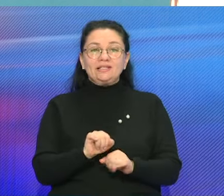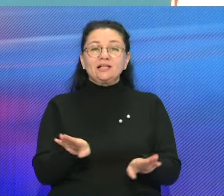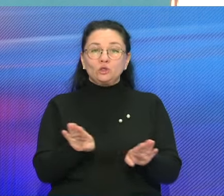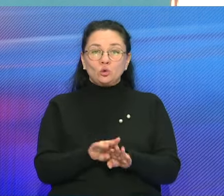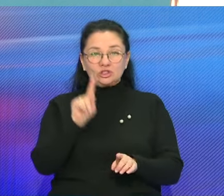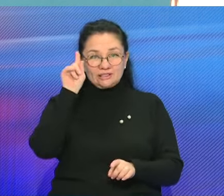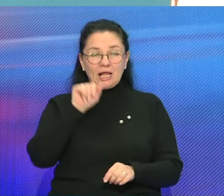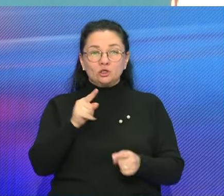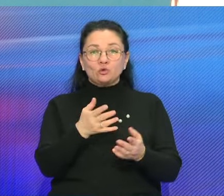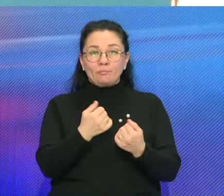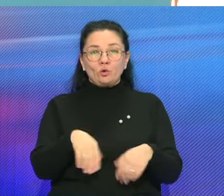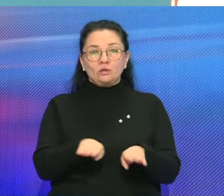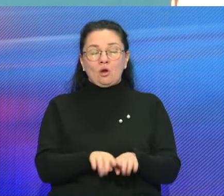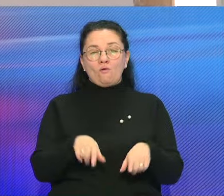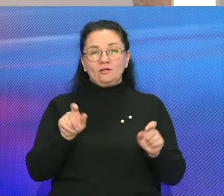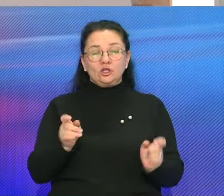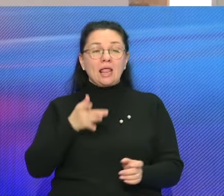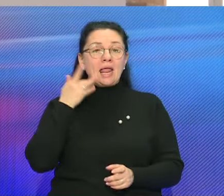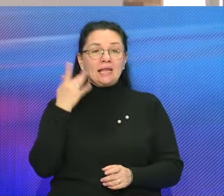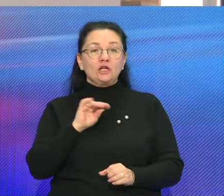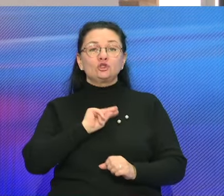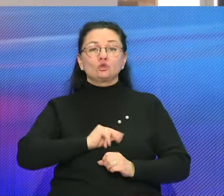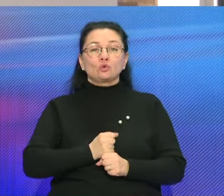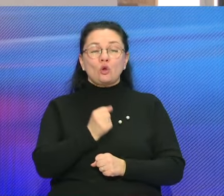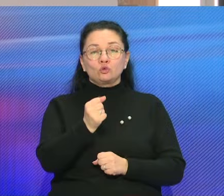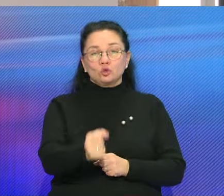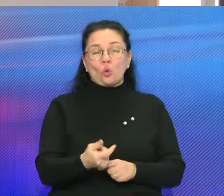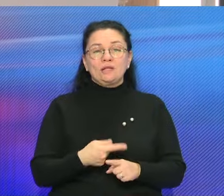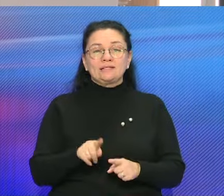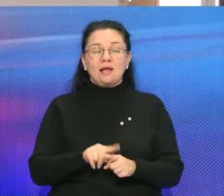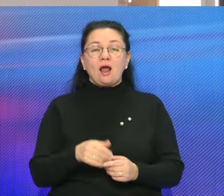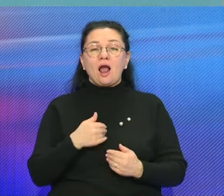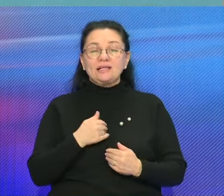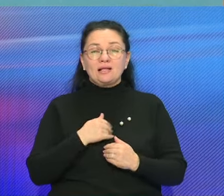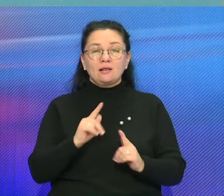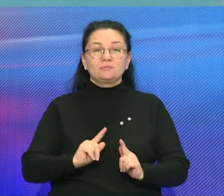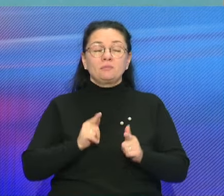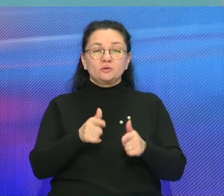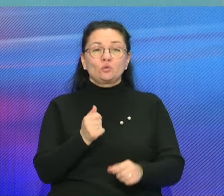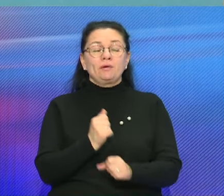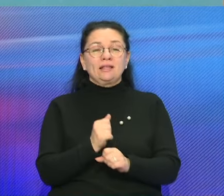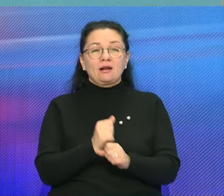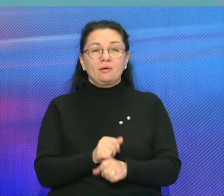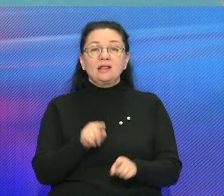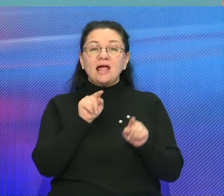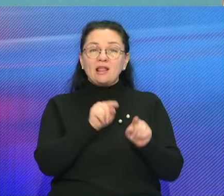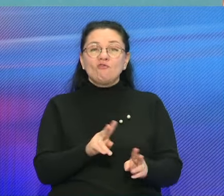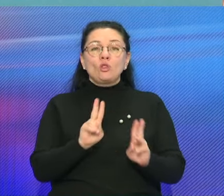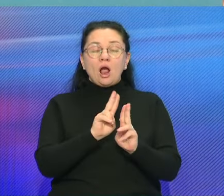Ну, наверное, легче трудоустроиться. Хотелось бы трудоустроиться на того, на кого